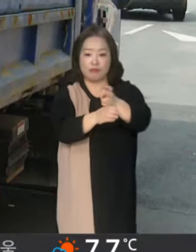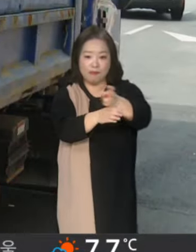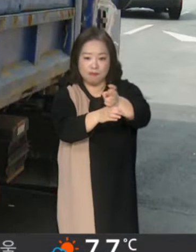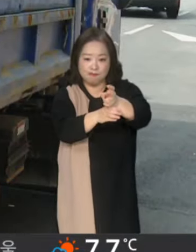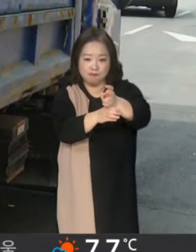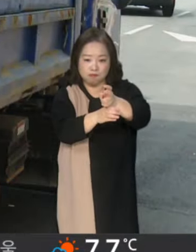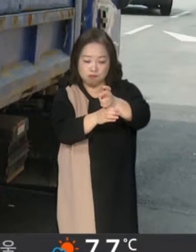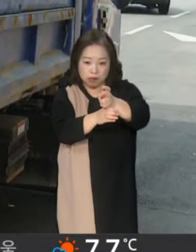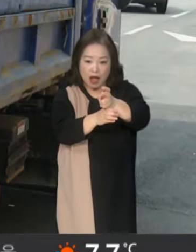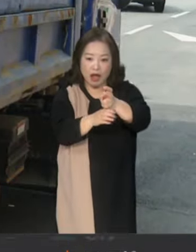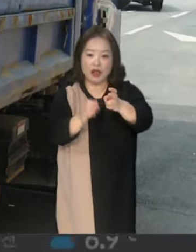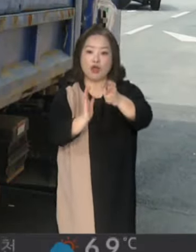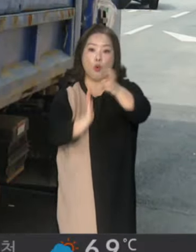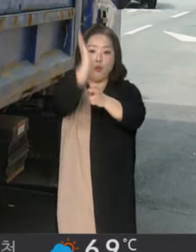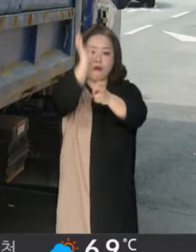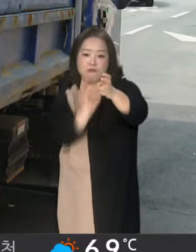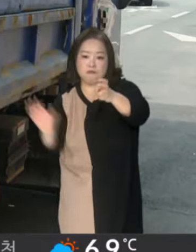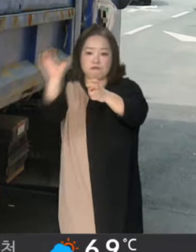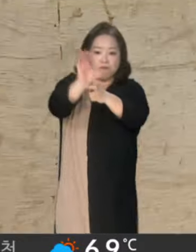같은부품을불법적으로개조하도록할경우,